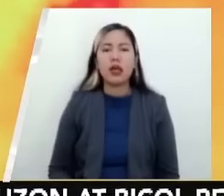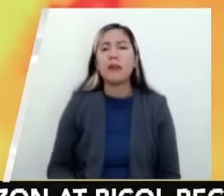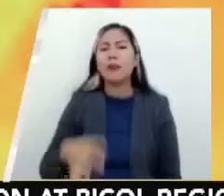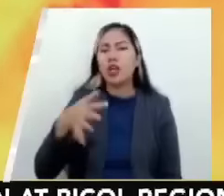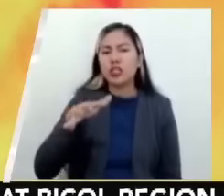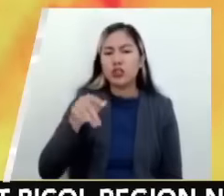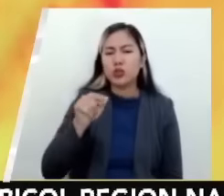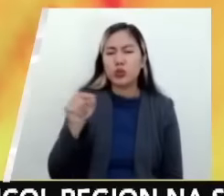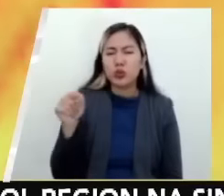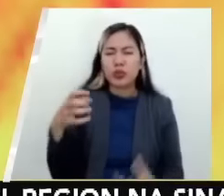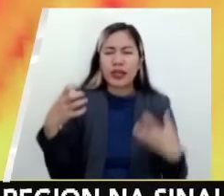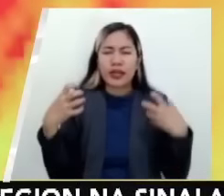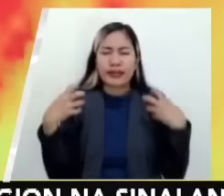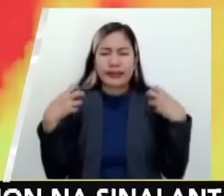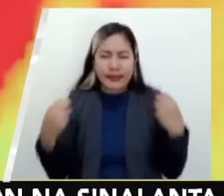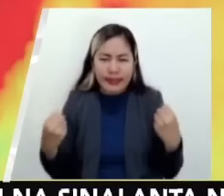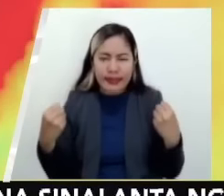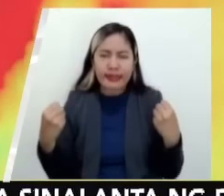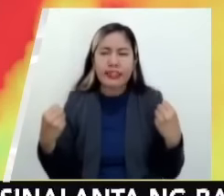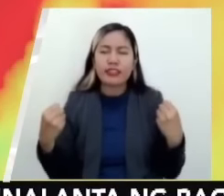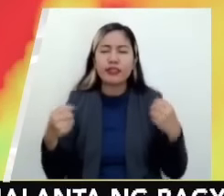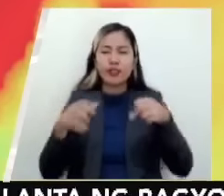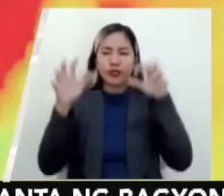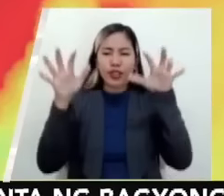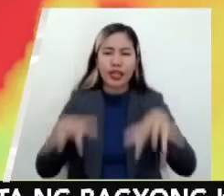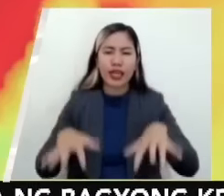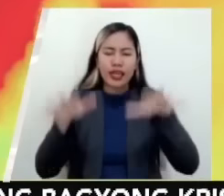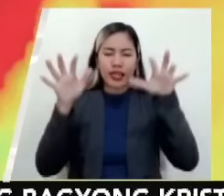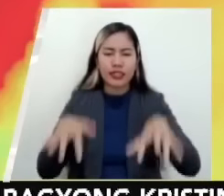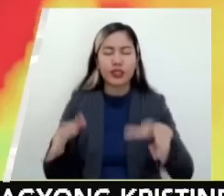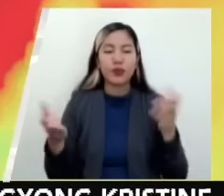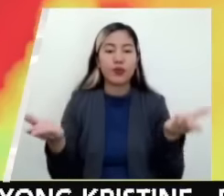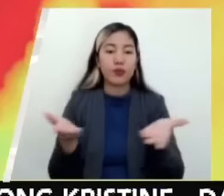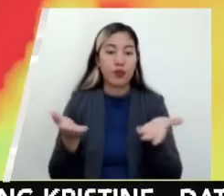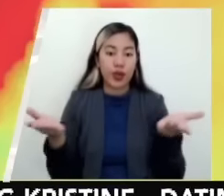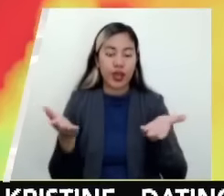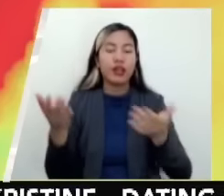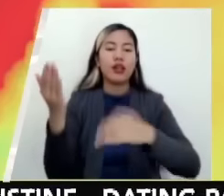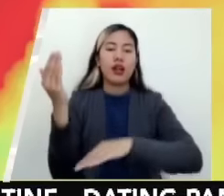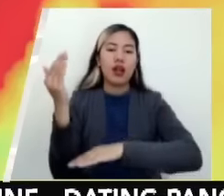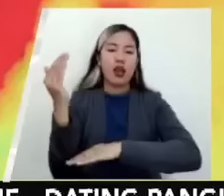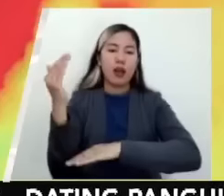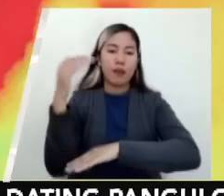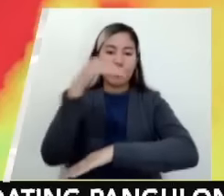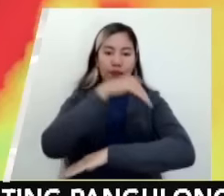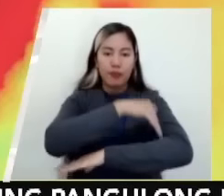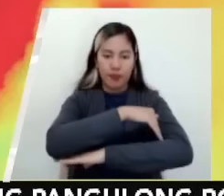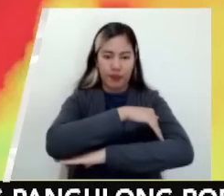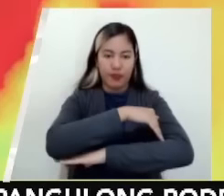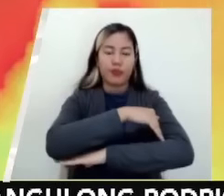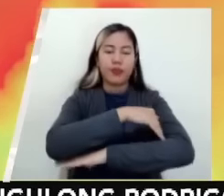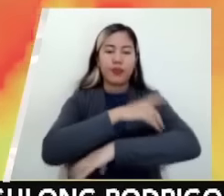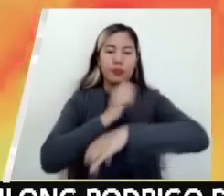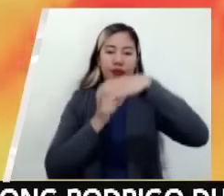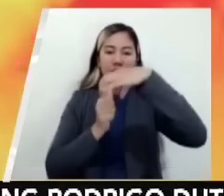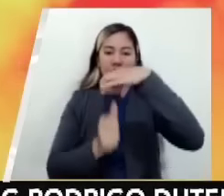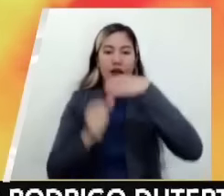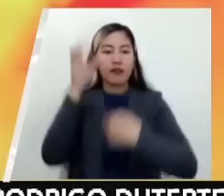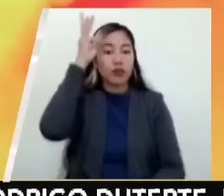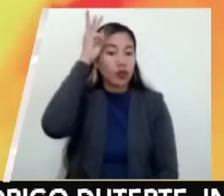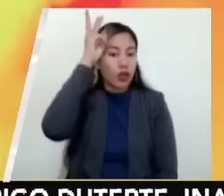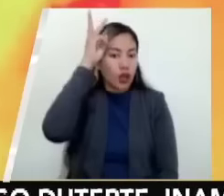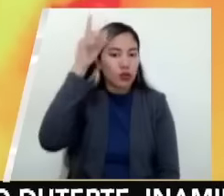katamtaman hanggang malalakas na ulan ang mararanasan sa Abra, Mountain Province, Ifugao, Quirino,